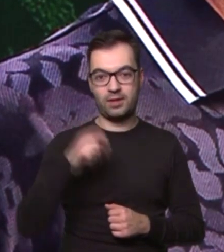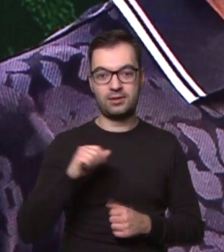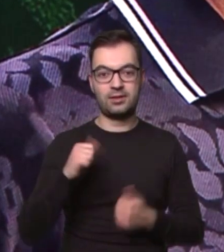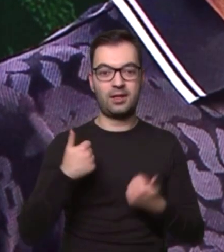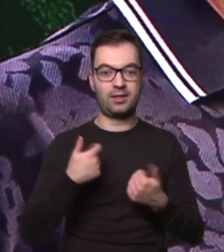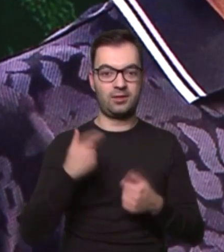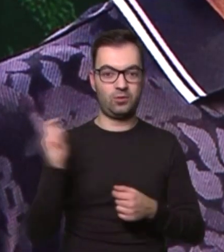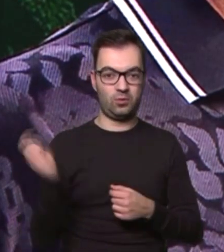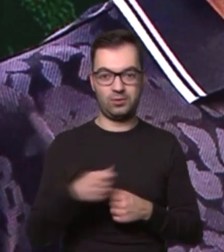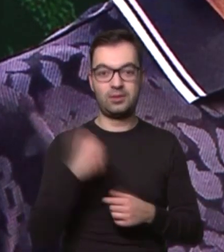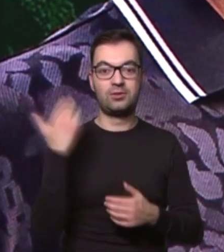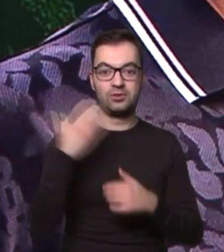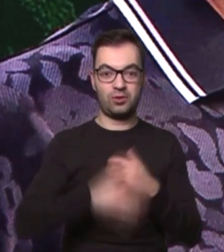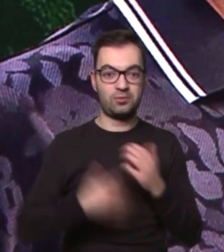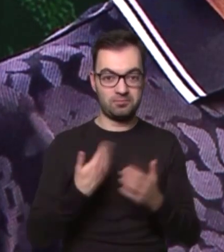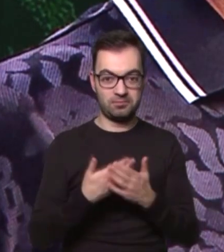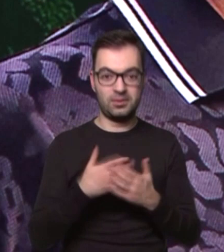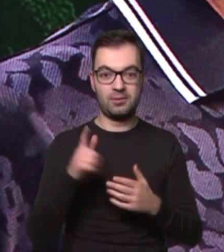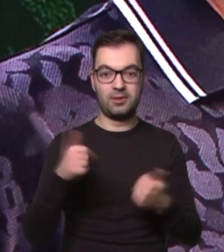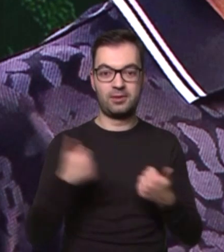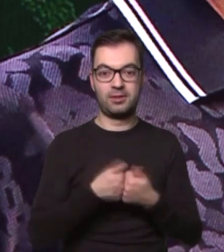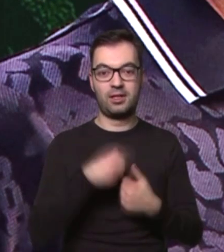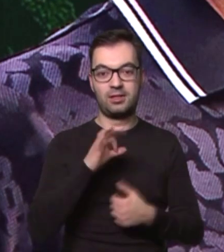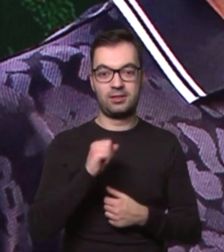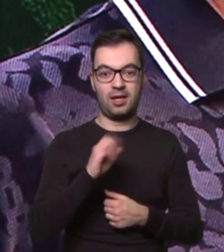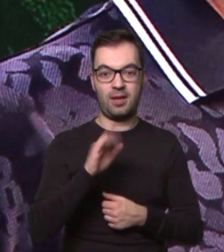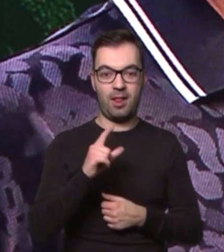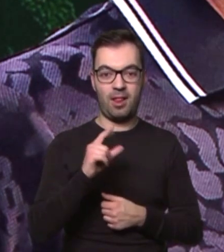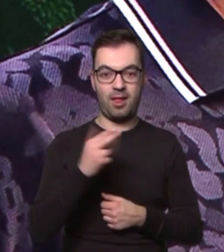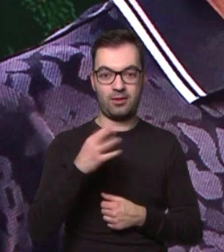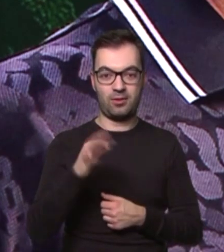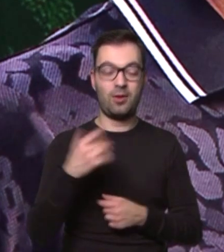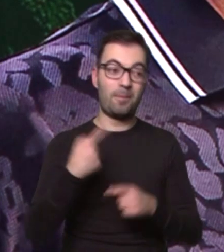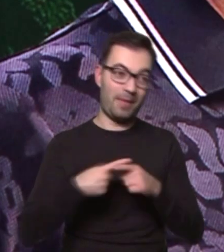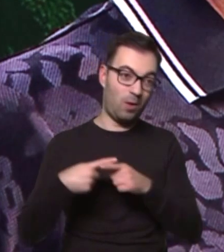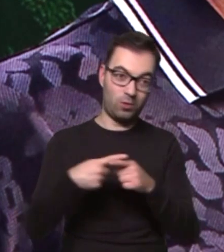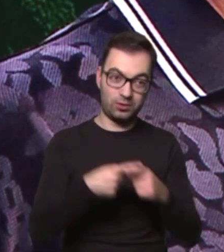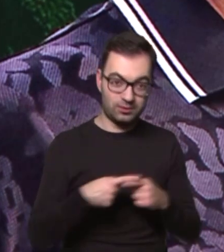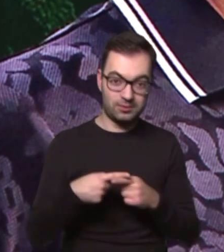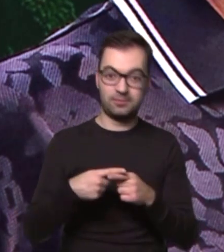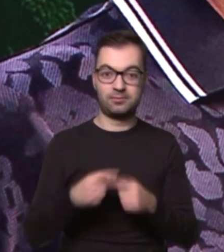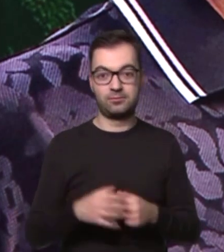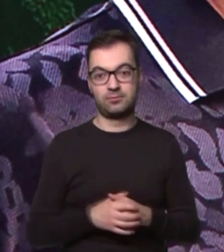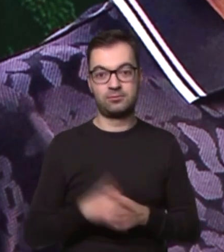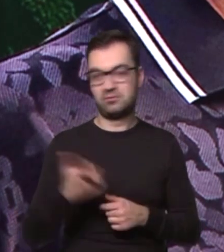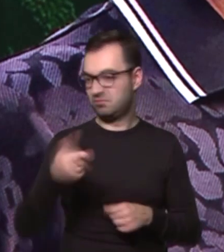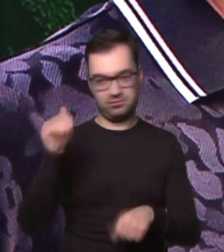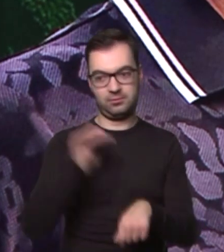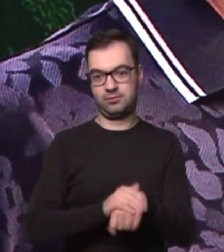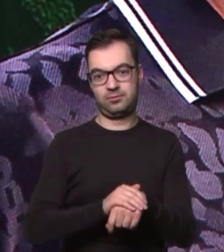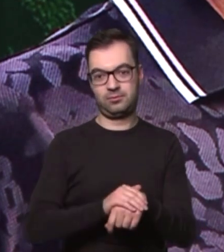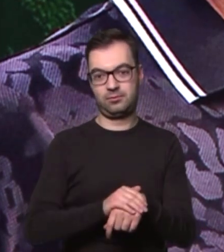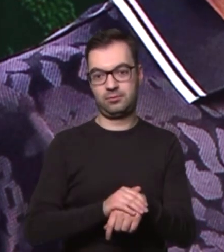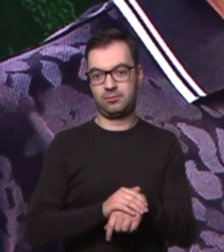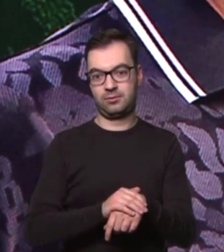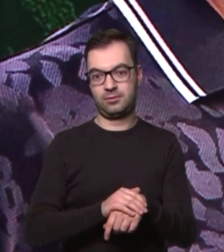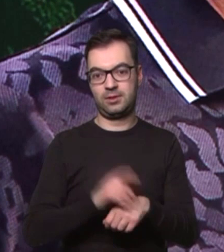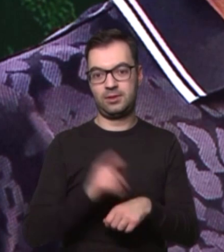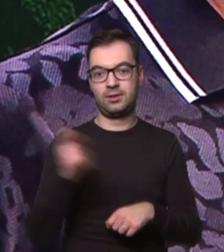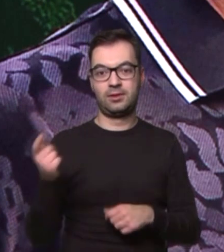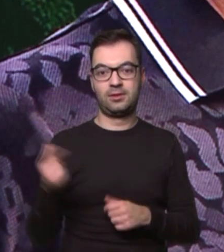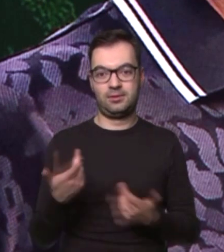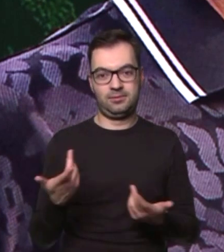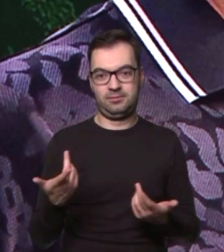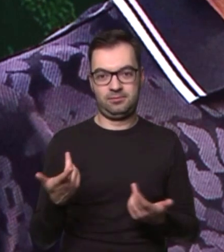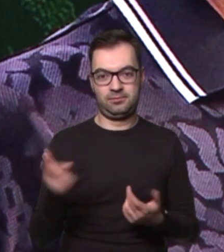swój udział w turnieju, bo miała spotkać się z Aryną Sabalenką, czyli Białorusinką, i na to się nie godzi, żeby tenisistki i